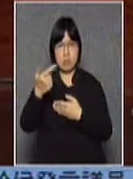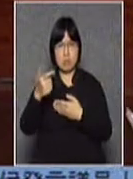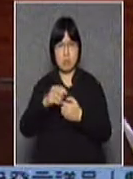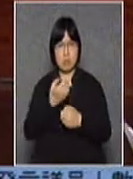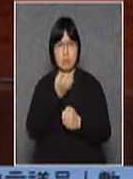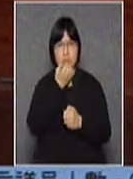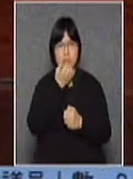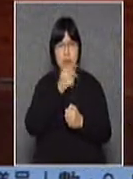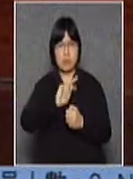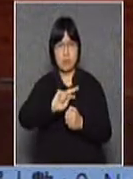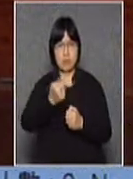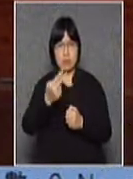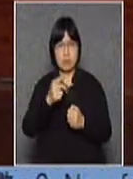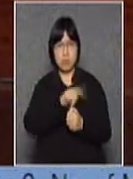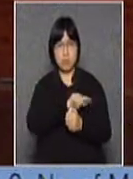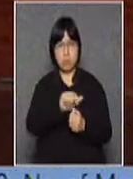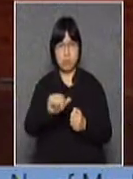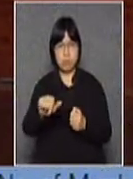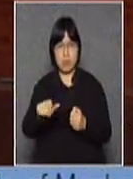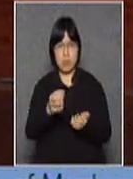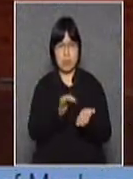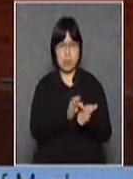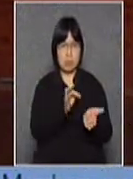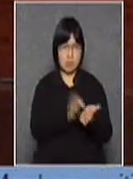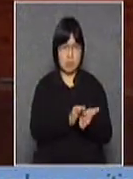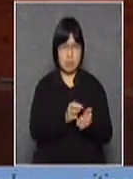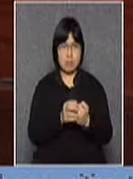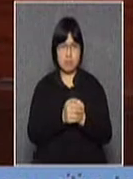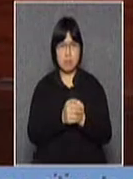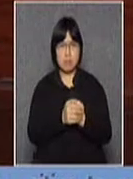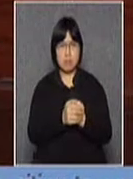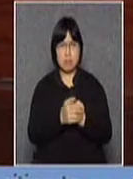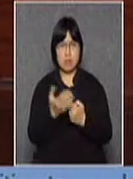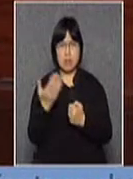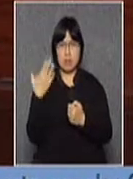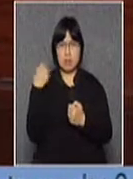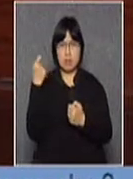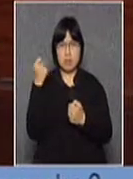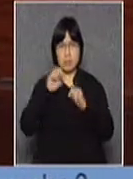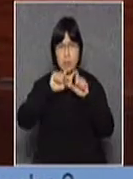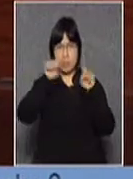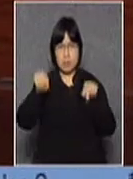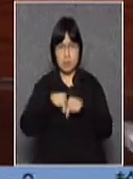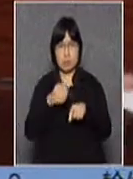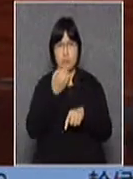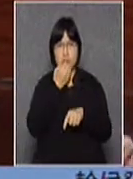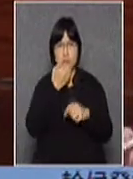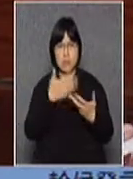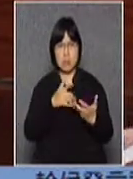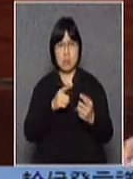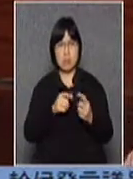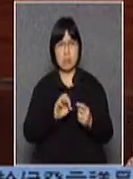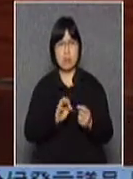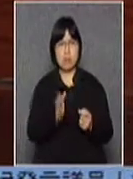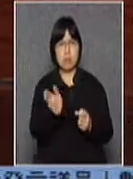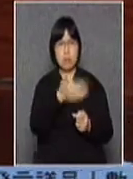涌成為這個污染之鎮嘛。剛剛這兩天的報告而已，東涌加下咁空曠啊，